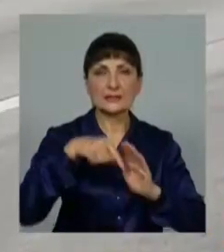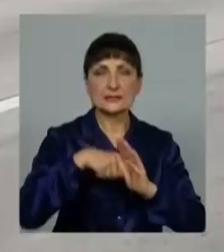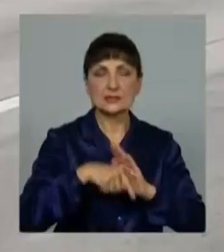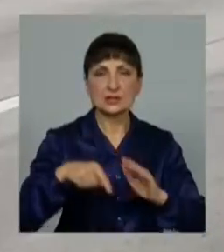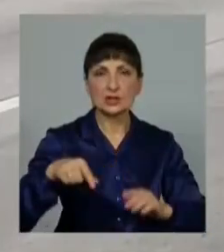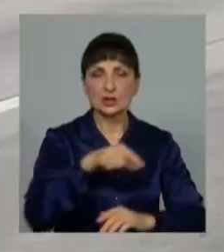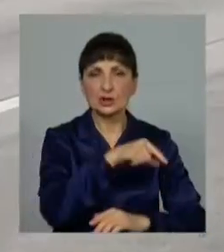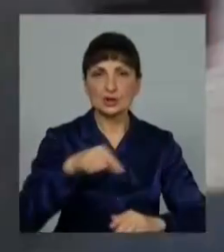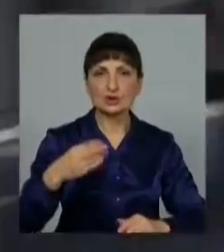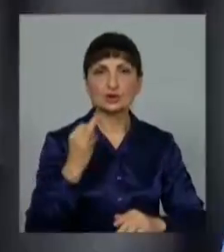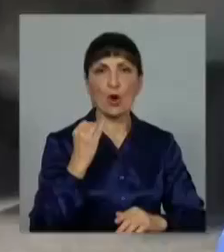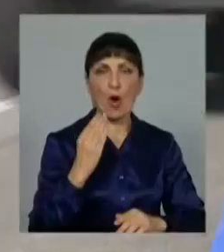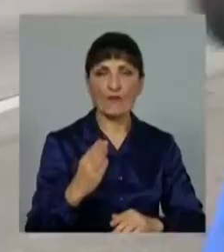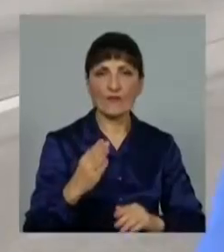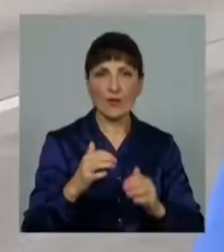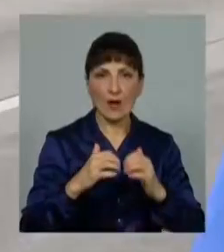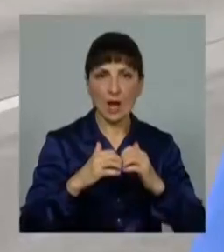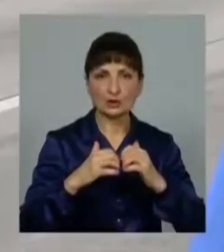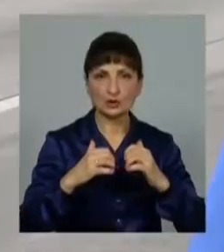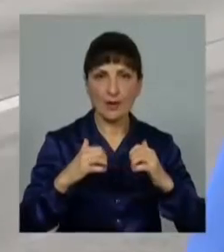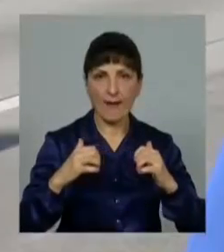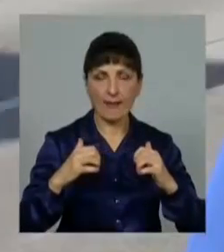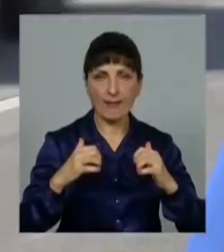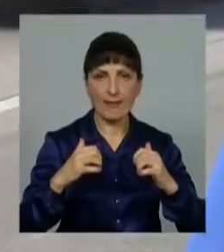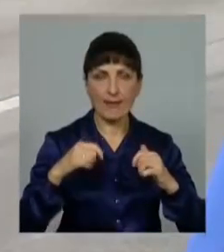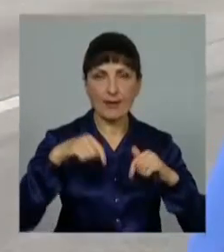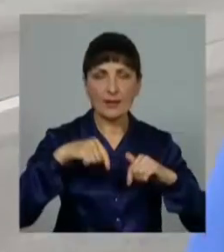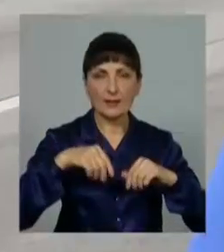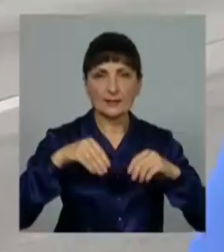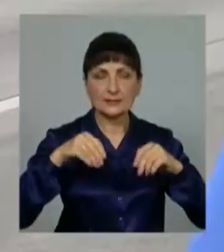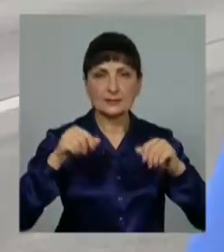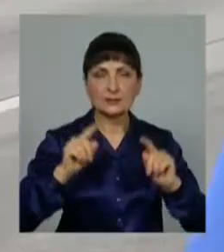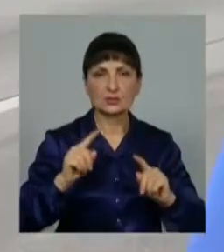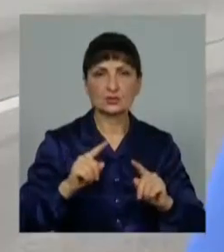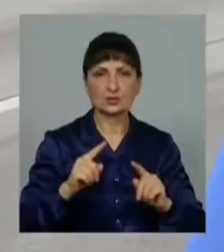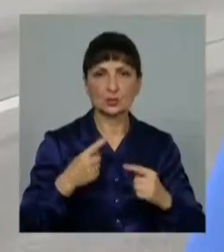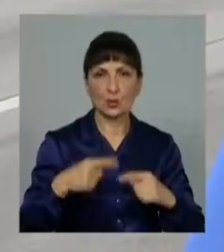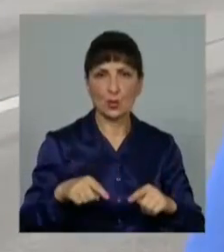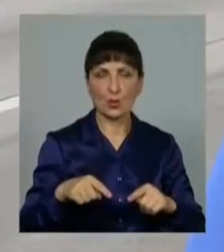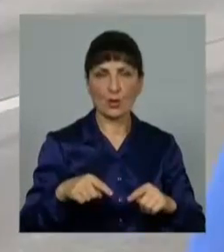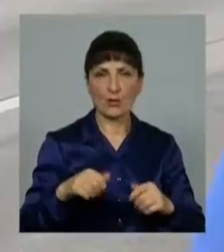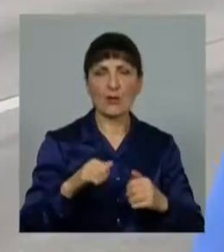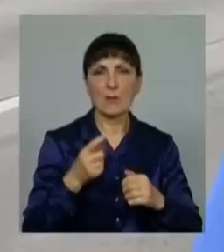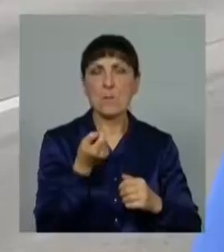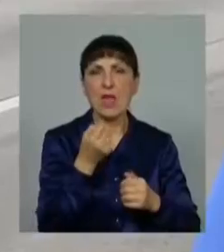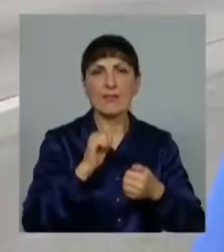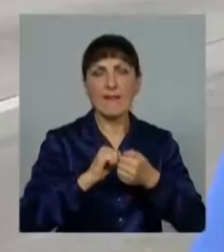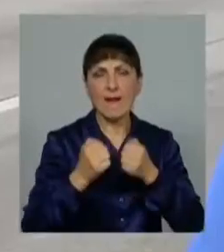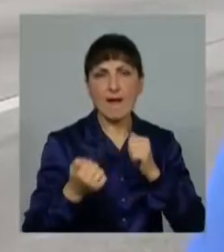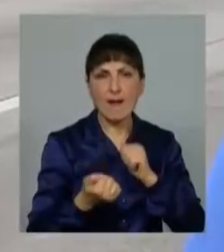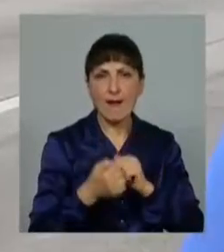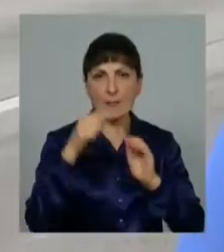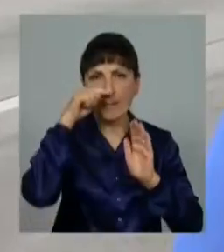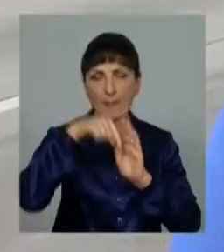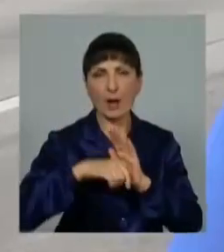шва, расширения мелким дисперсионным материалом, инертным материалом. Мелкие камни,